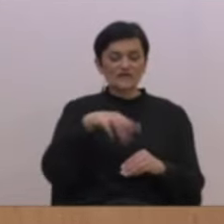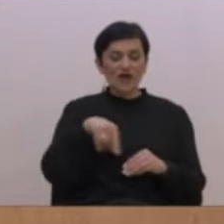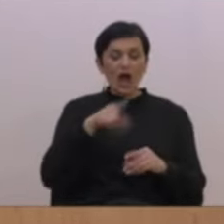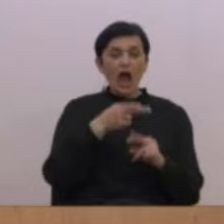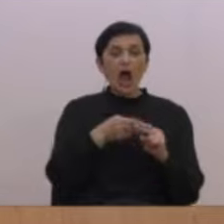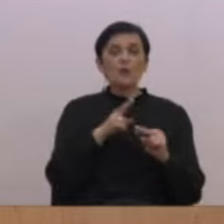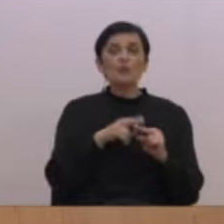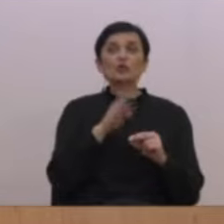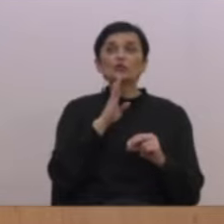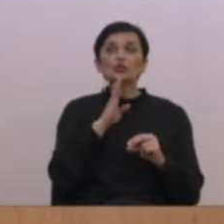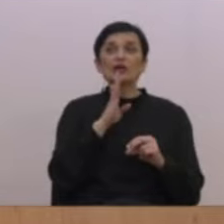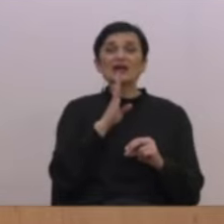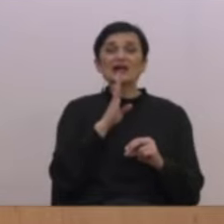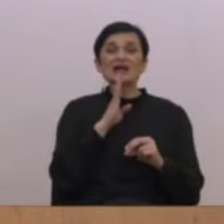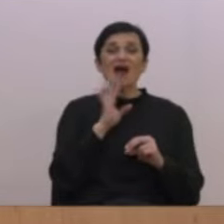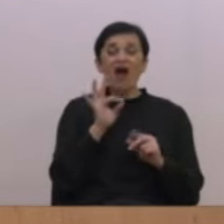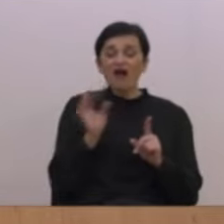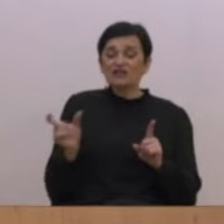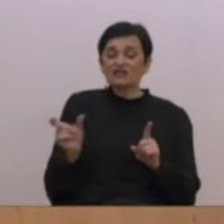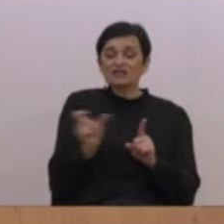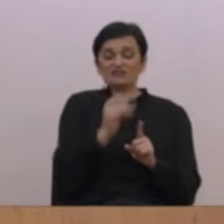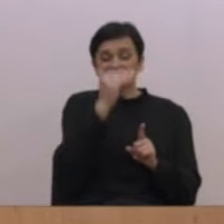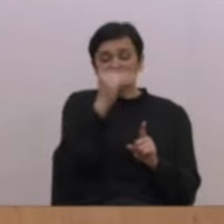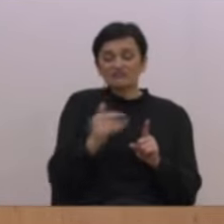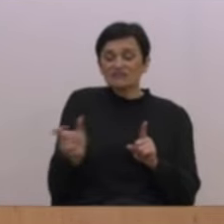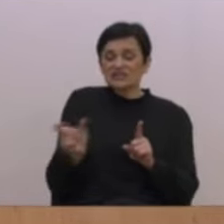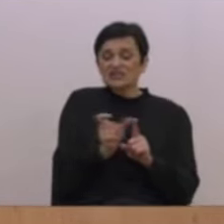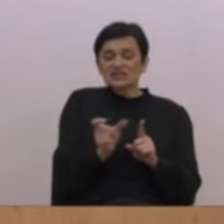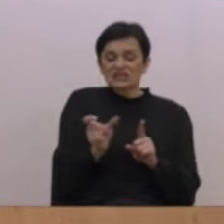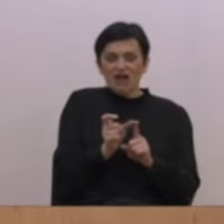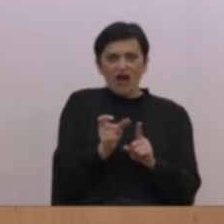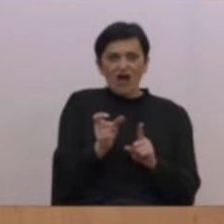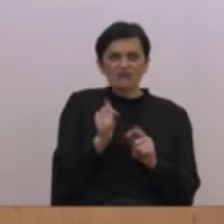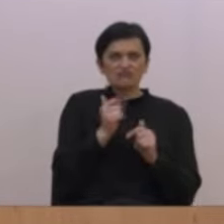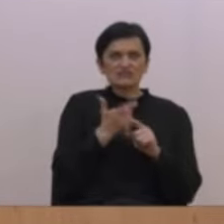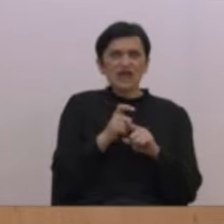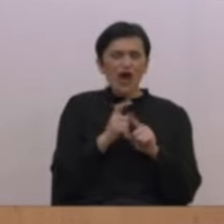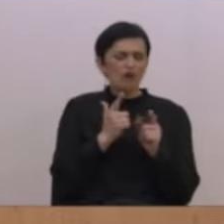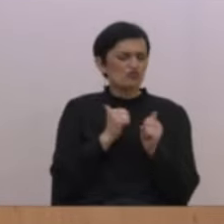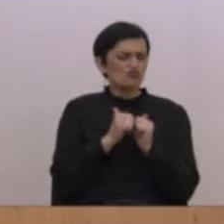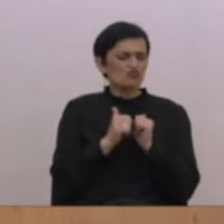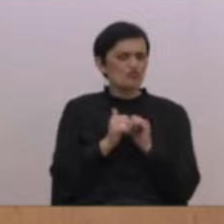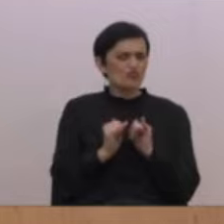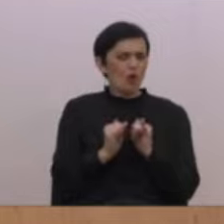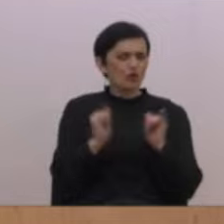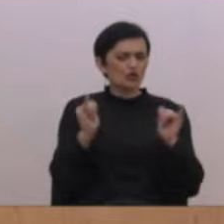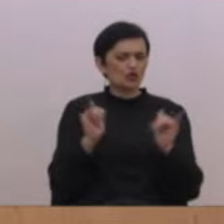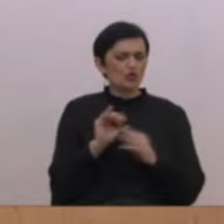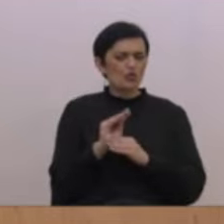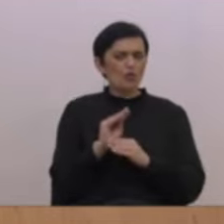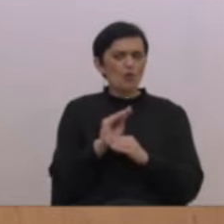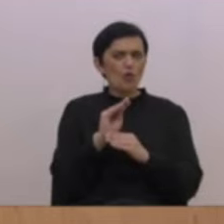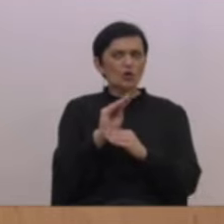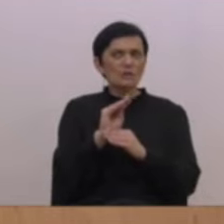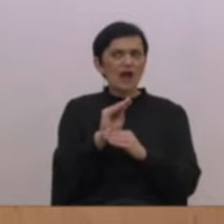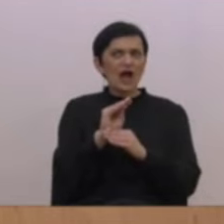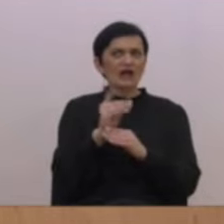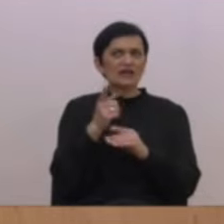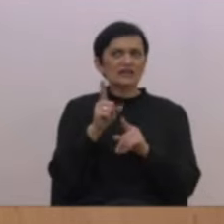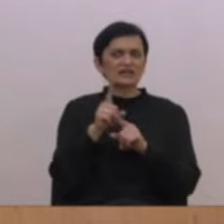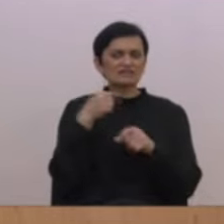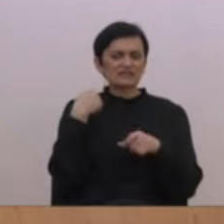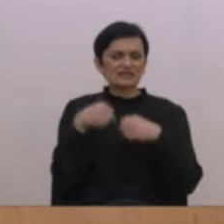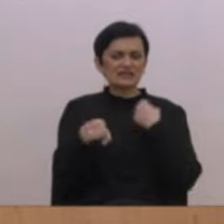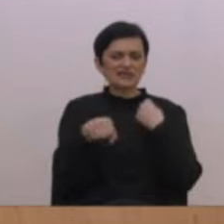რომ ამ ქალთა კვოტასთან დაკავშირებით ძალიან მოხშირდა, ძალიან მოიმატა ამ